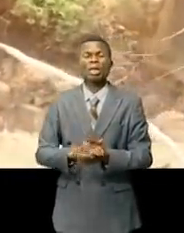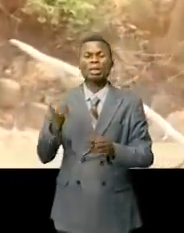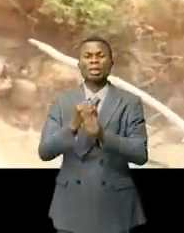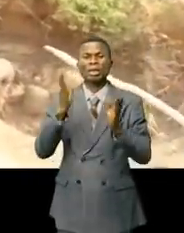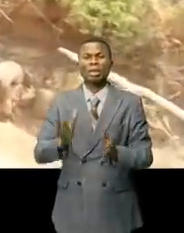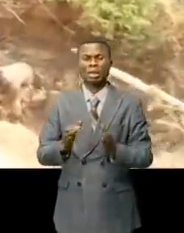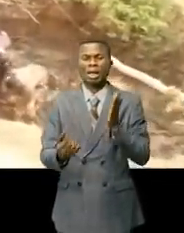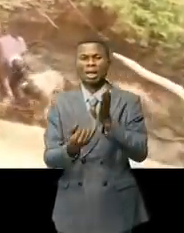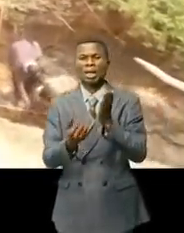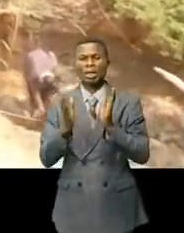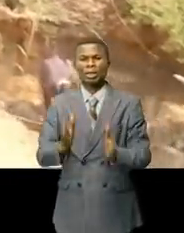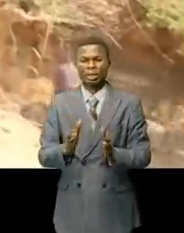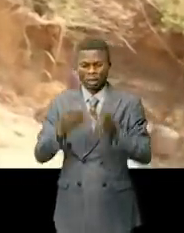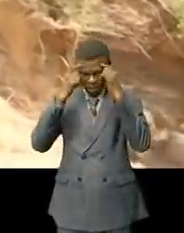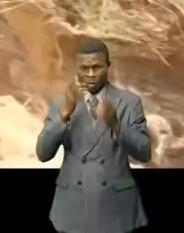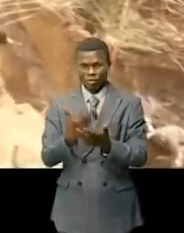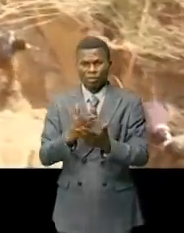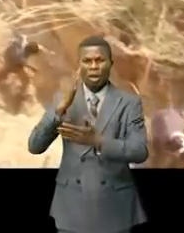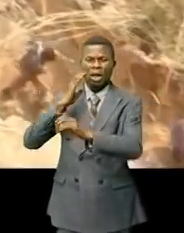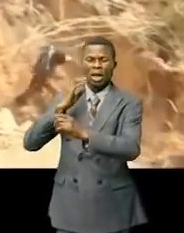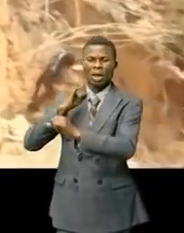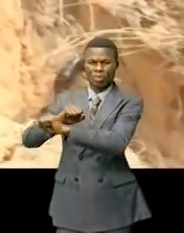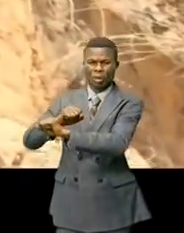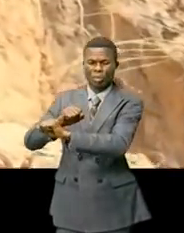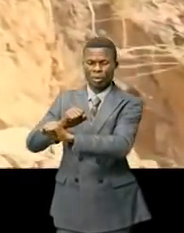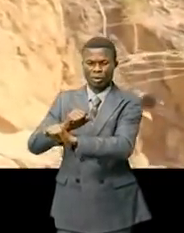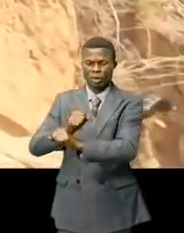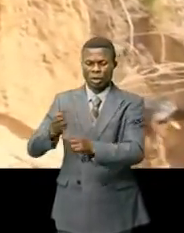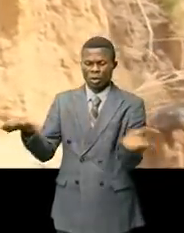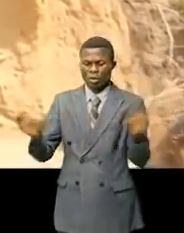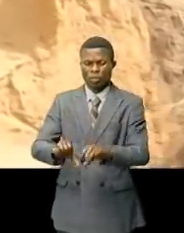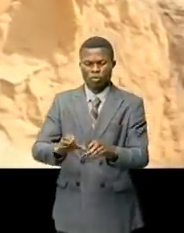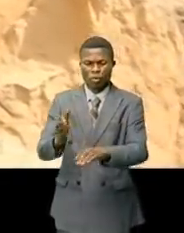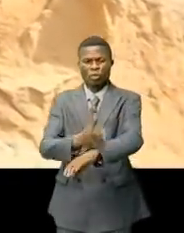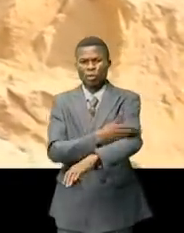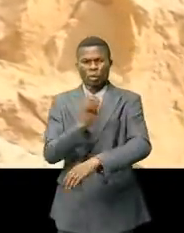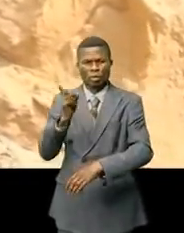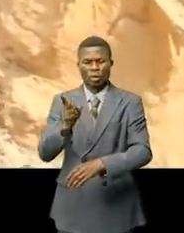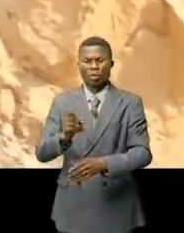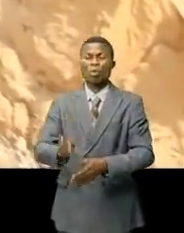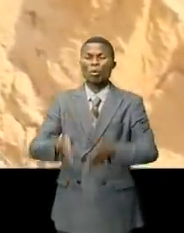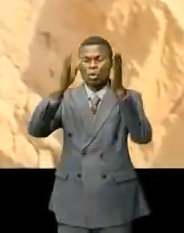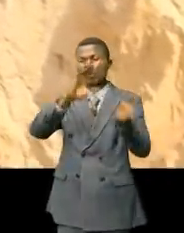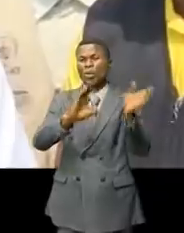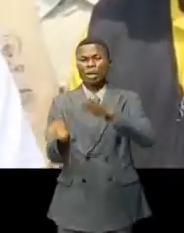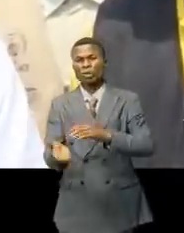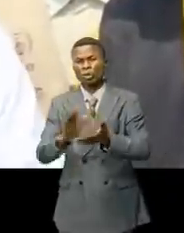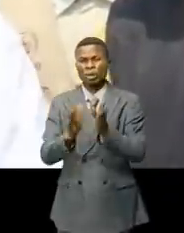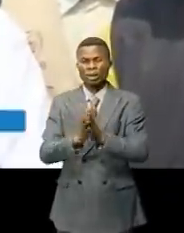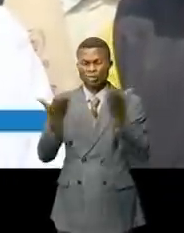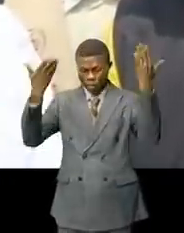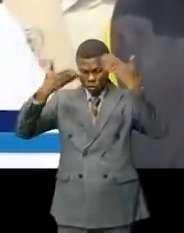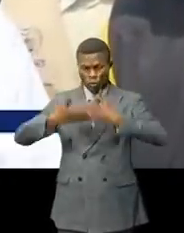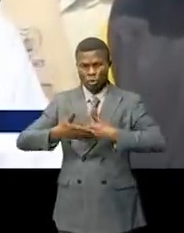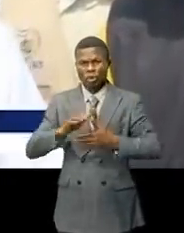pris des mesures d'urgence pour stopper net la peau question et 7 et réseaux pour éviter les risques de plonger le bakr de lenoir réunion et là